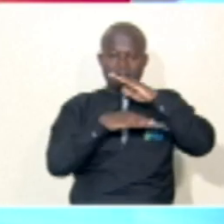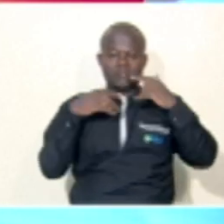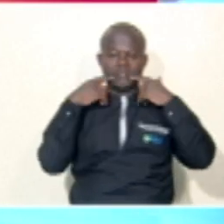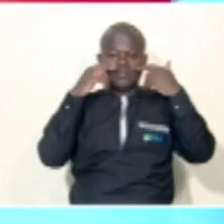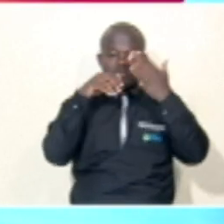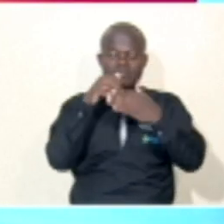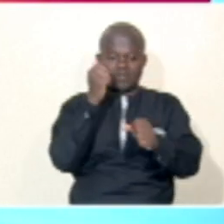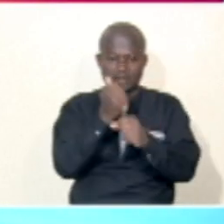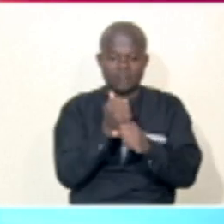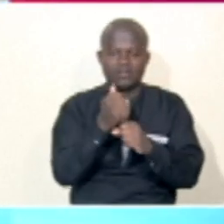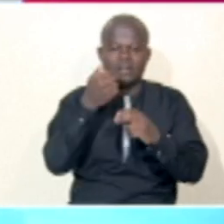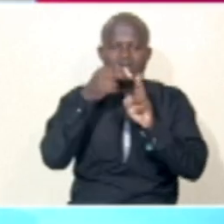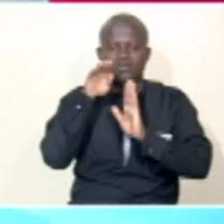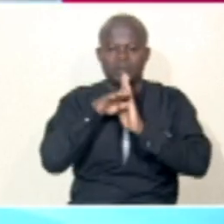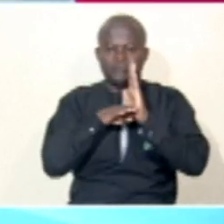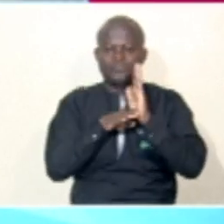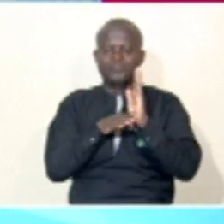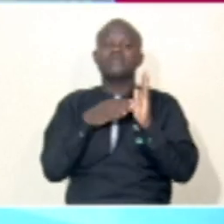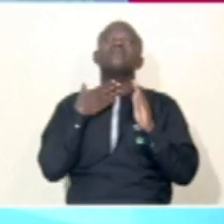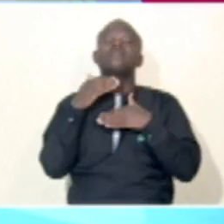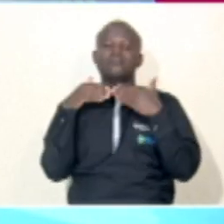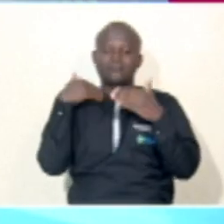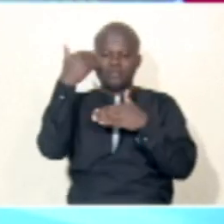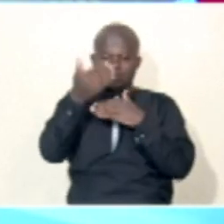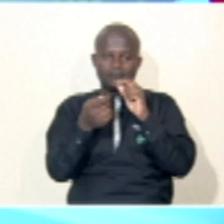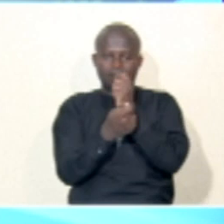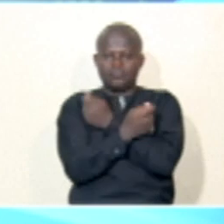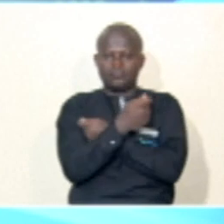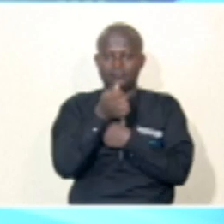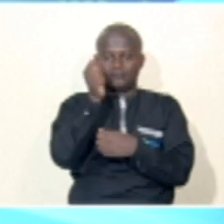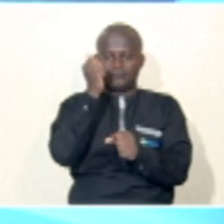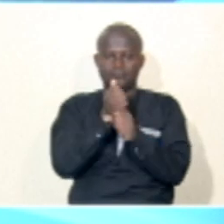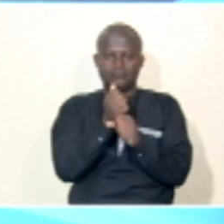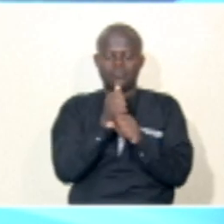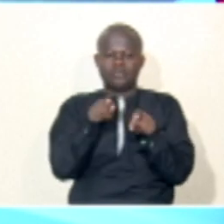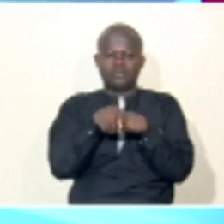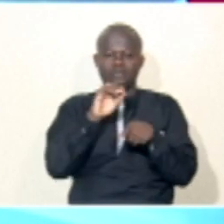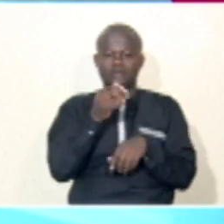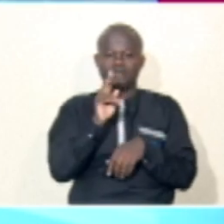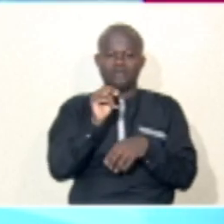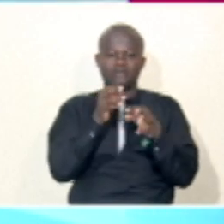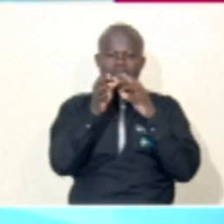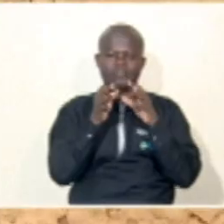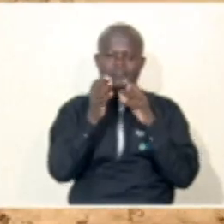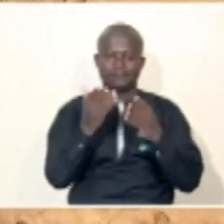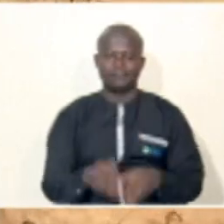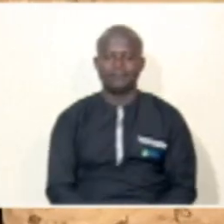zigiye gukora urutonde rw'ababyifuza bakazahindurirwa ibi byiciro, nko tubyezwa na John Bicamumaka.